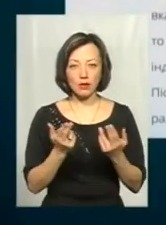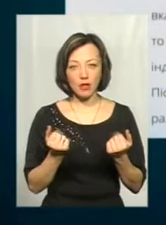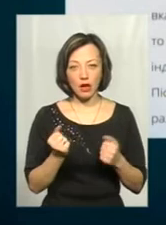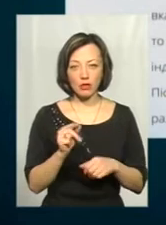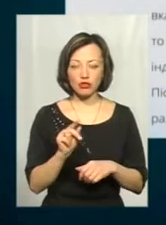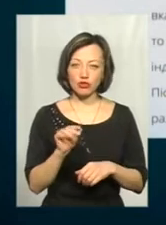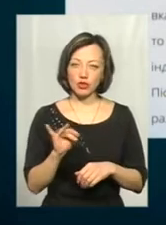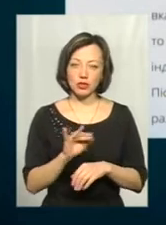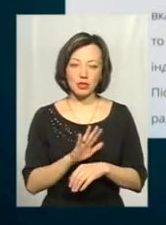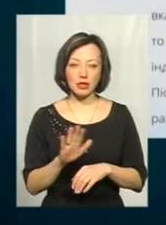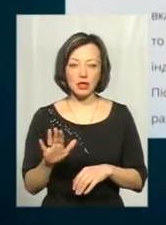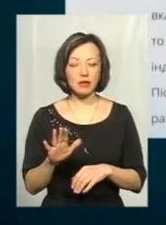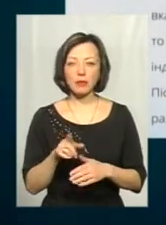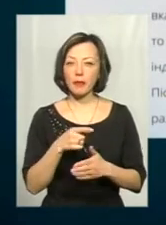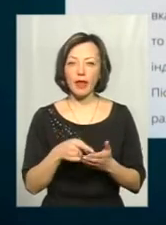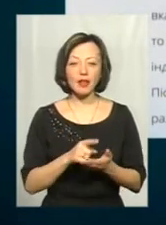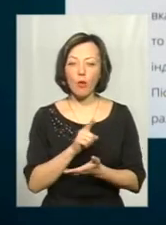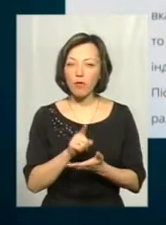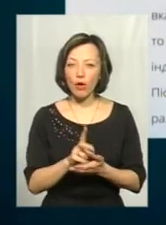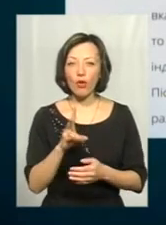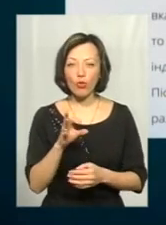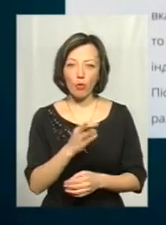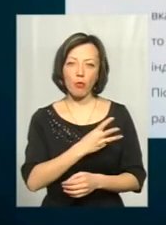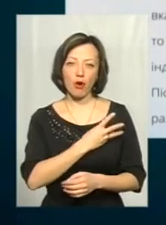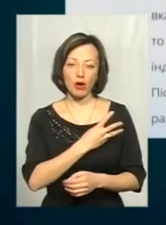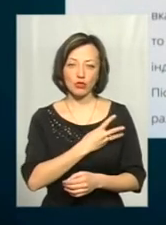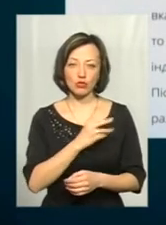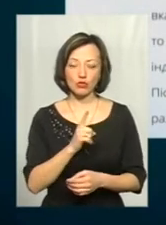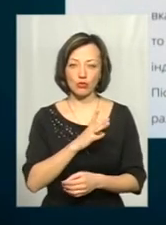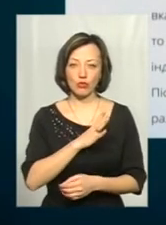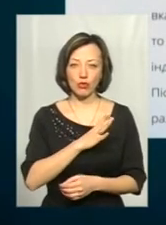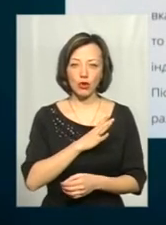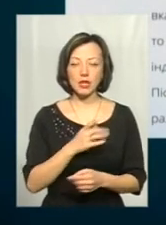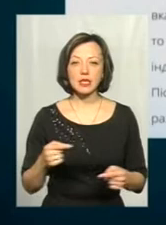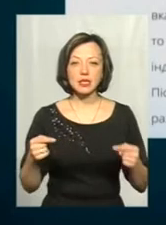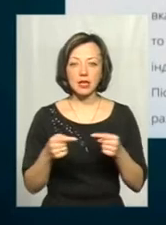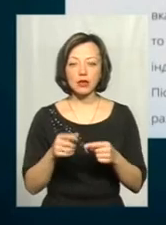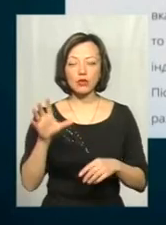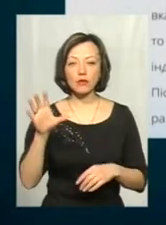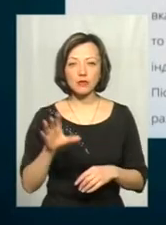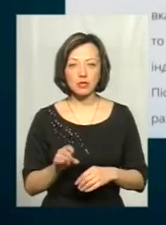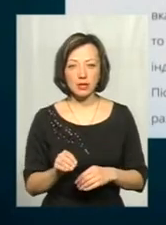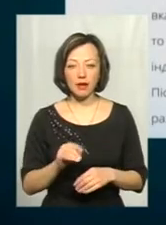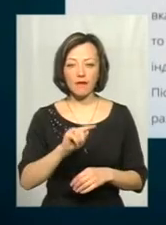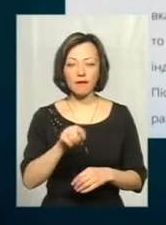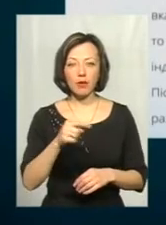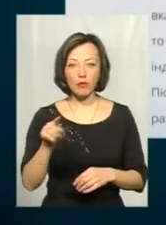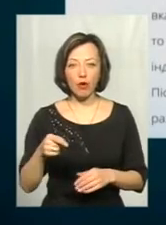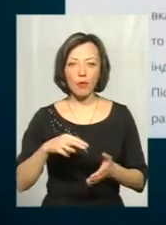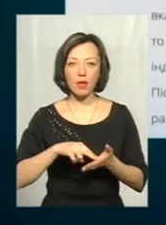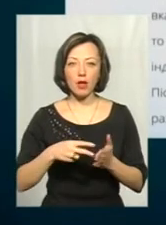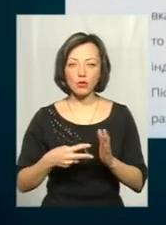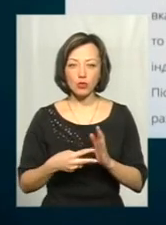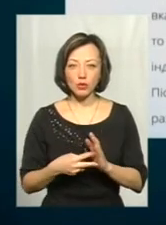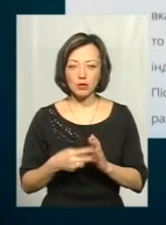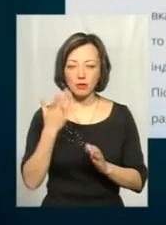не зобов'язаний, але це бажано, тому що згідно всіх от вимог, які плануються